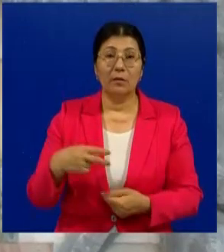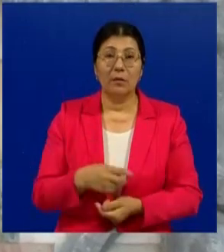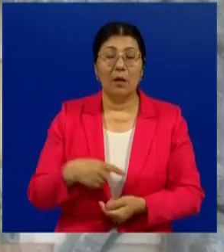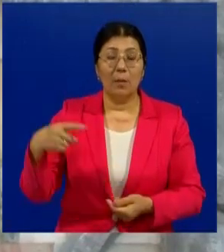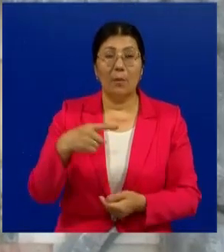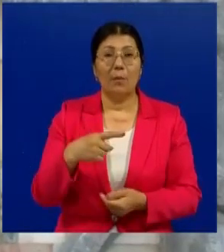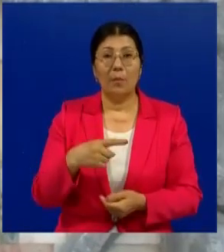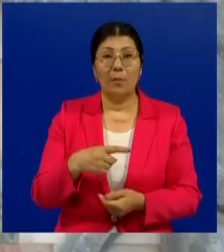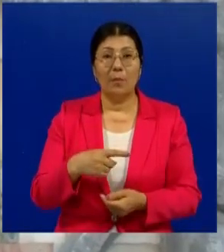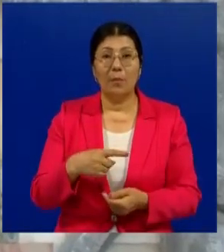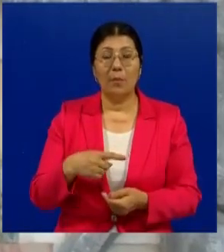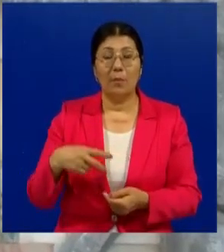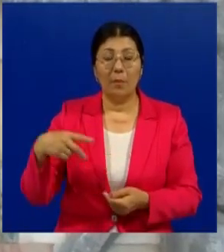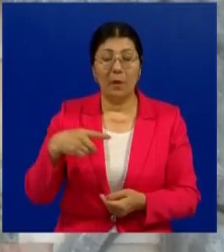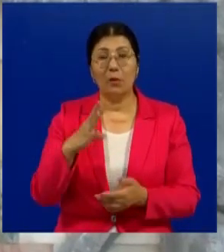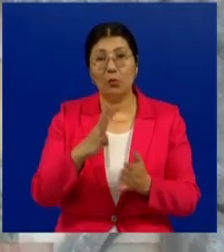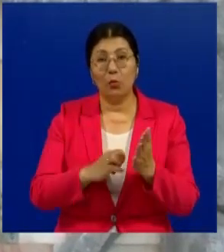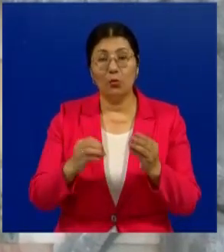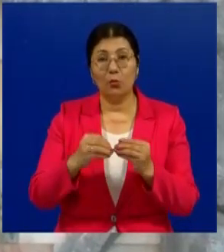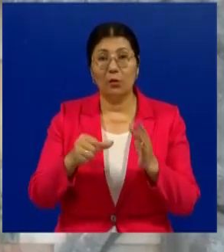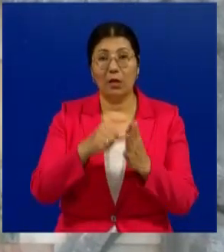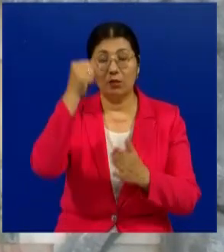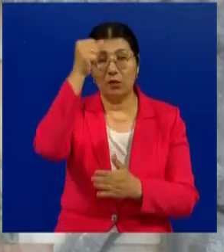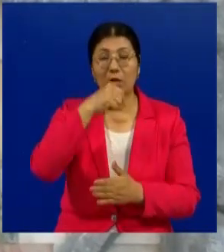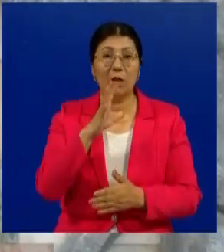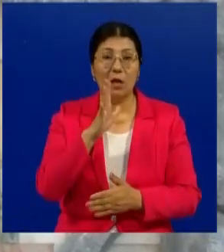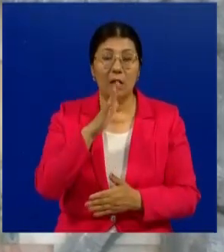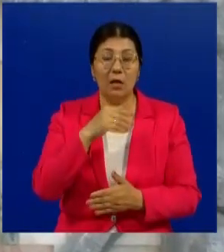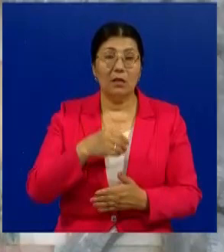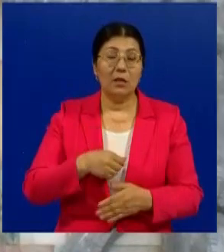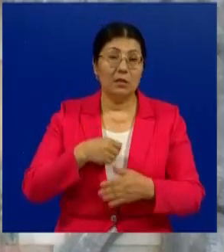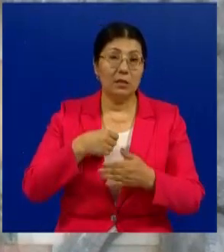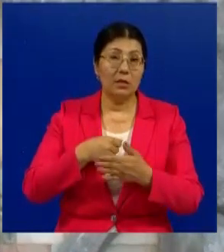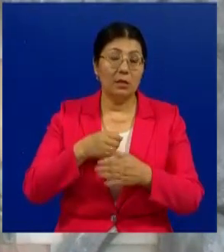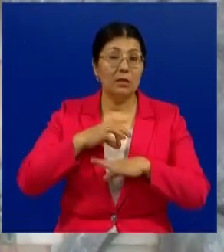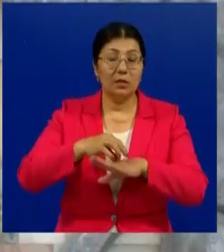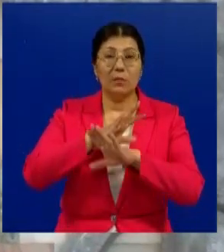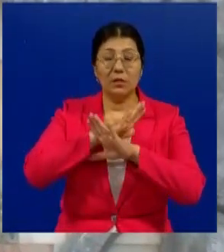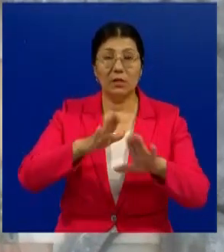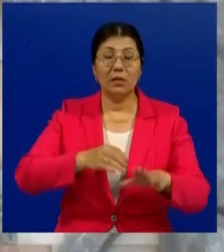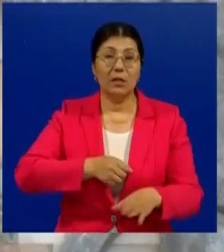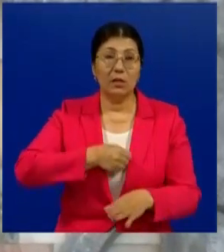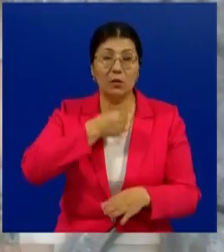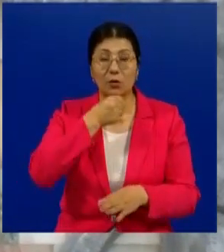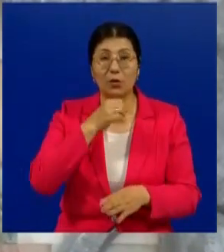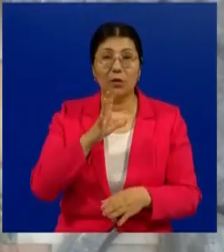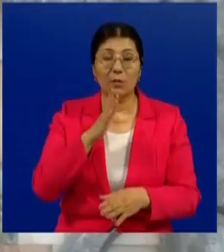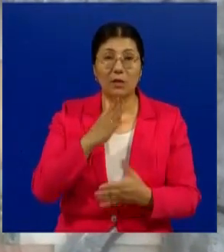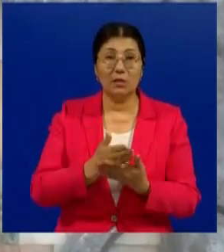2016 жылы залалда көп қазуға жасы жетпесе де жасын үлкейтіп сол